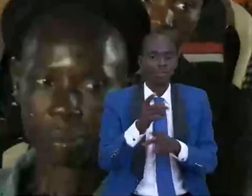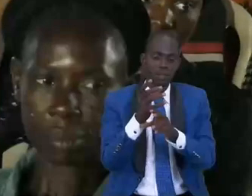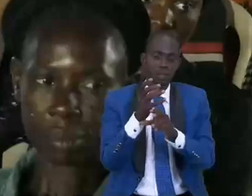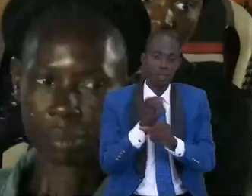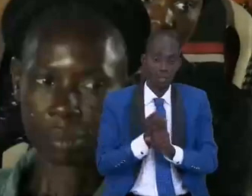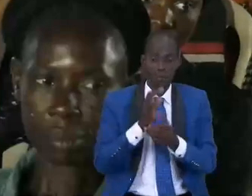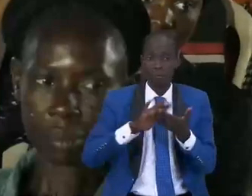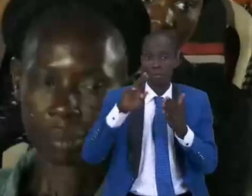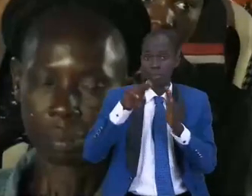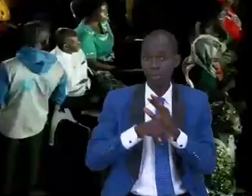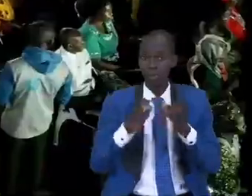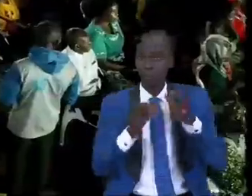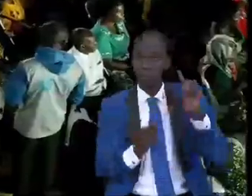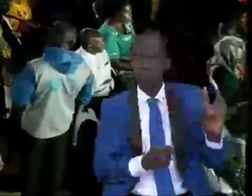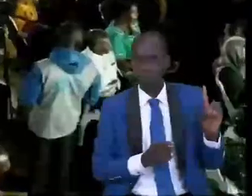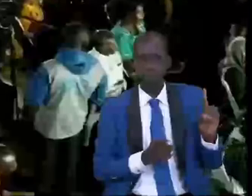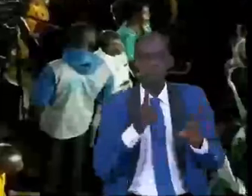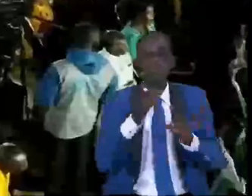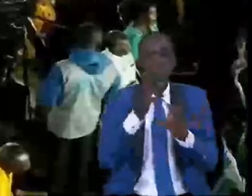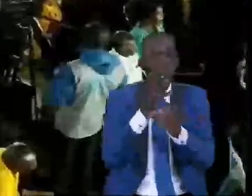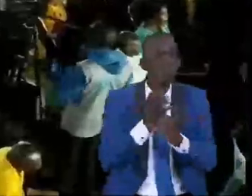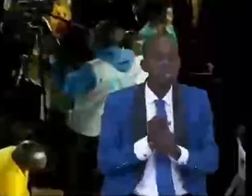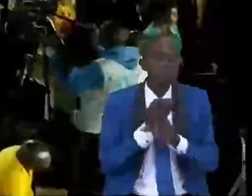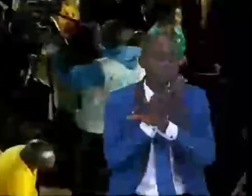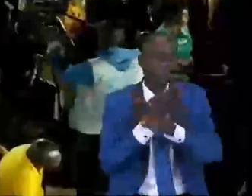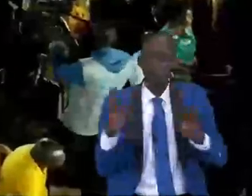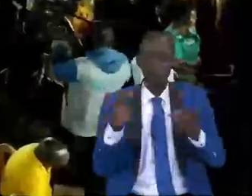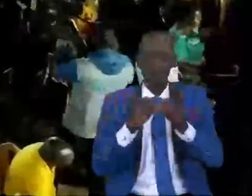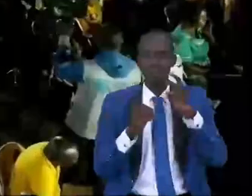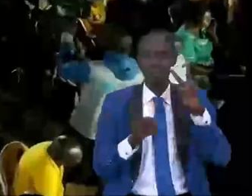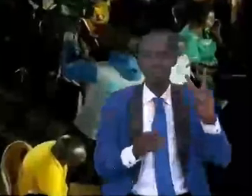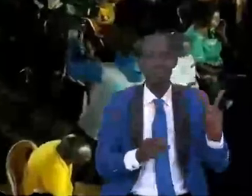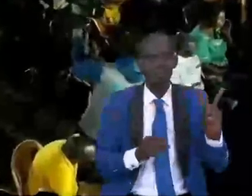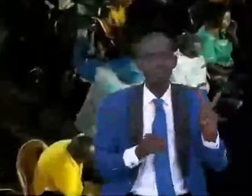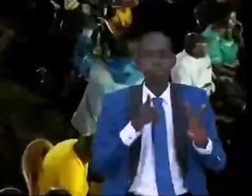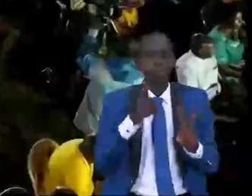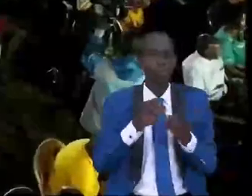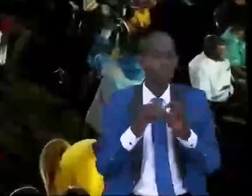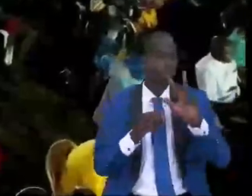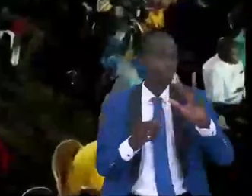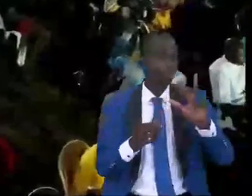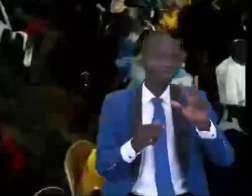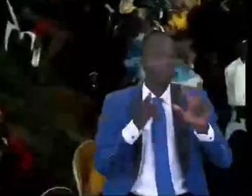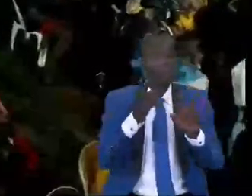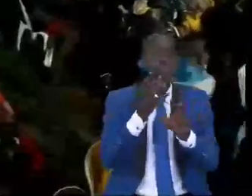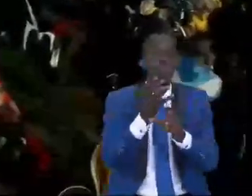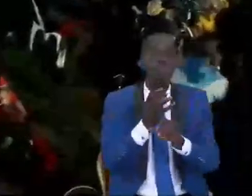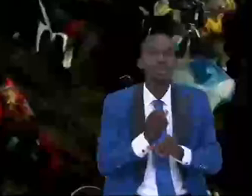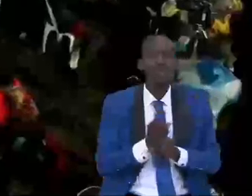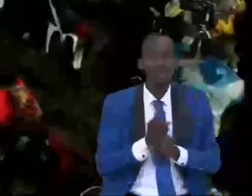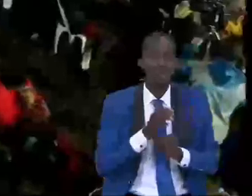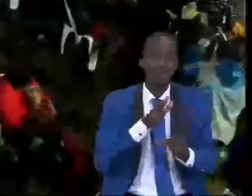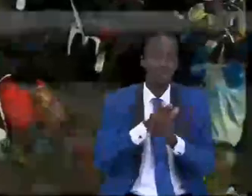Tu reçois le pardon numéro 1, tu reçois la libération 2, 3, tu